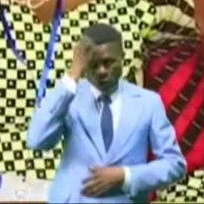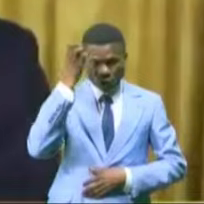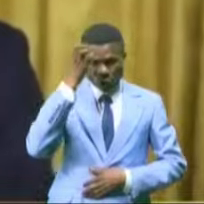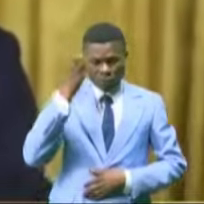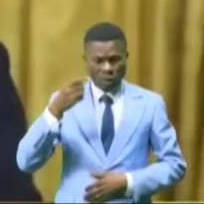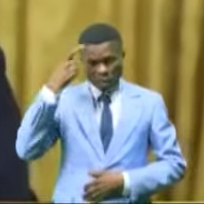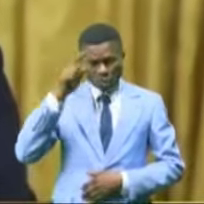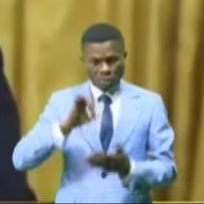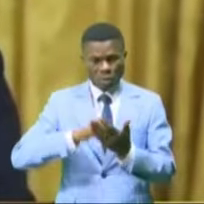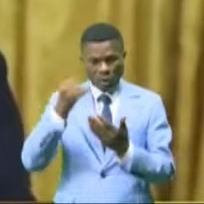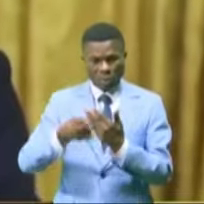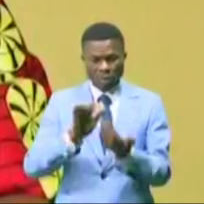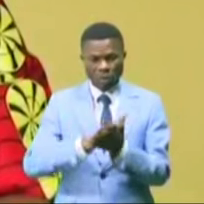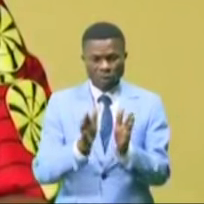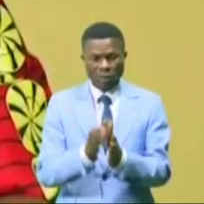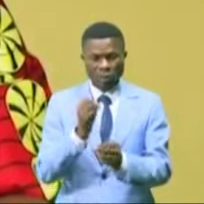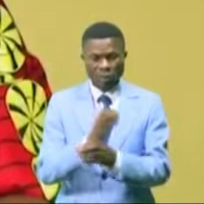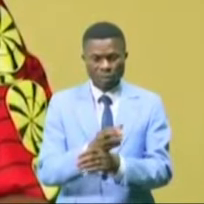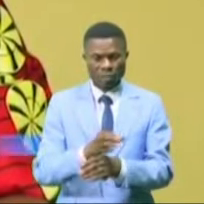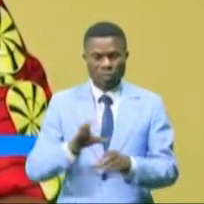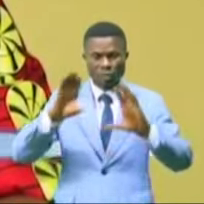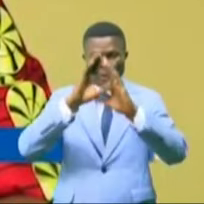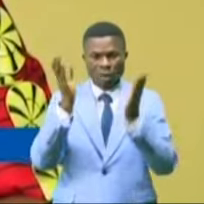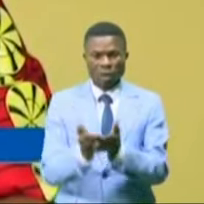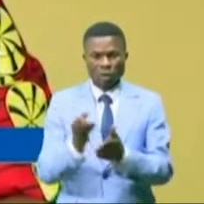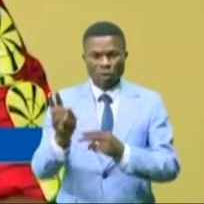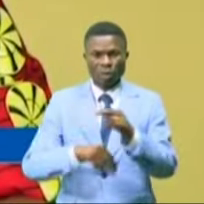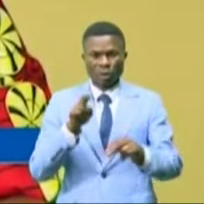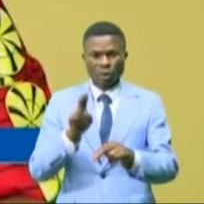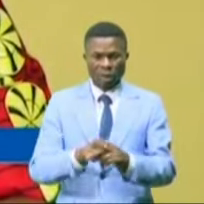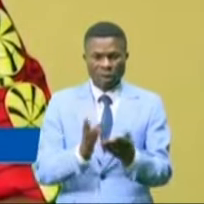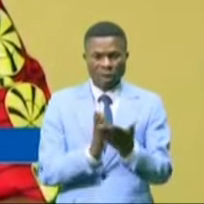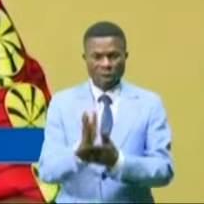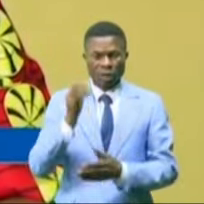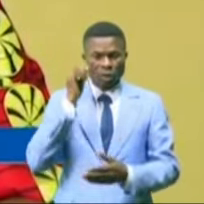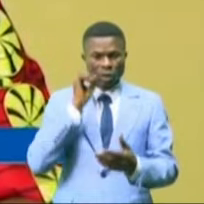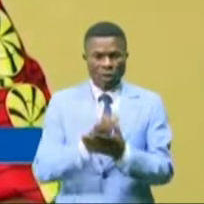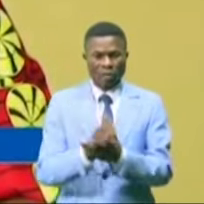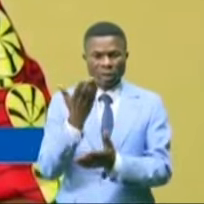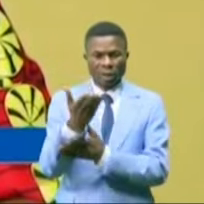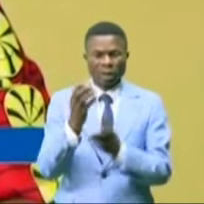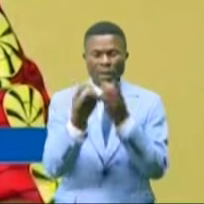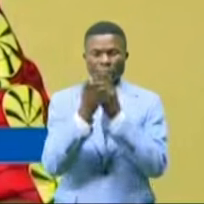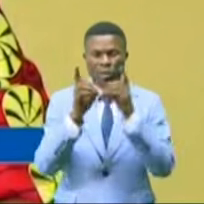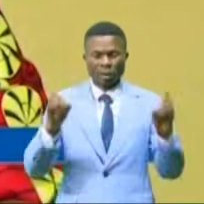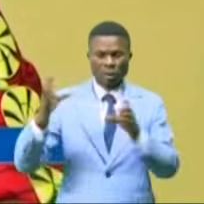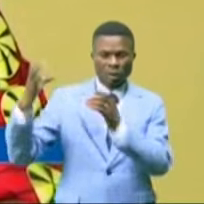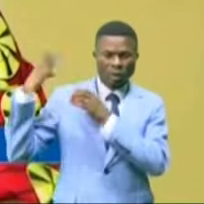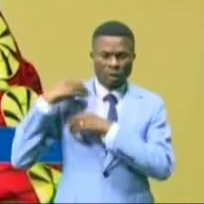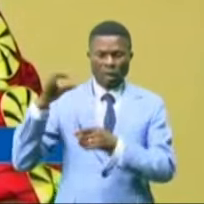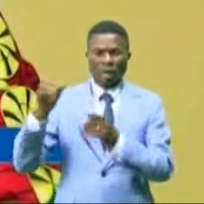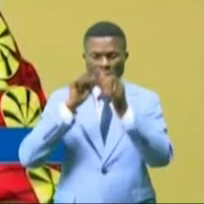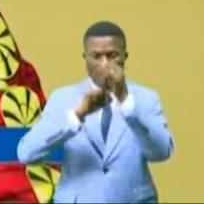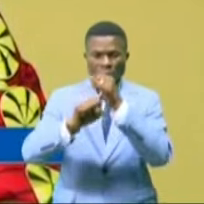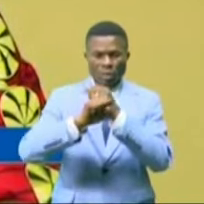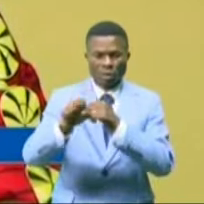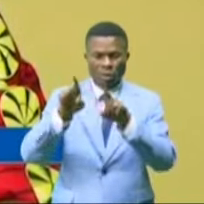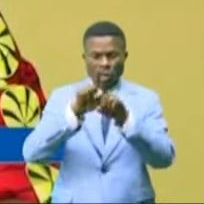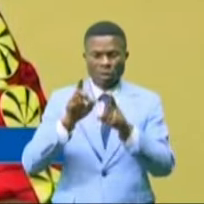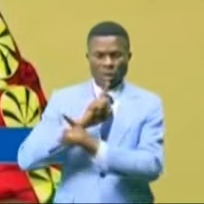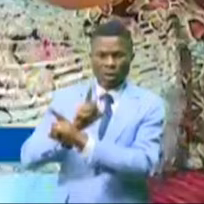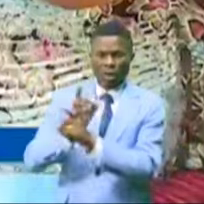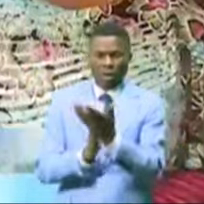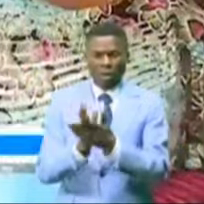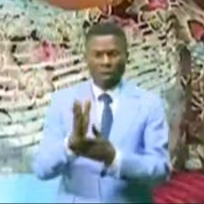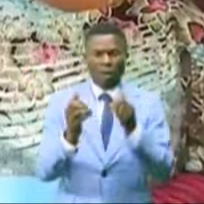œuvre de ce projet, la Commission nationale des droits de l'homme, en tant qu'institution d'appel à la démocratie, chargée de la promotion et de la protection des